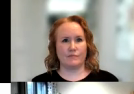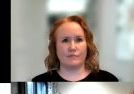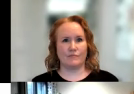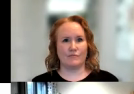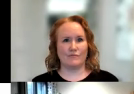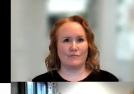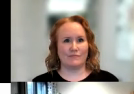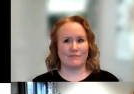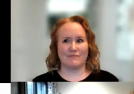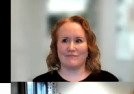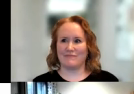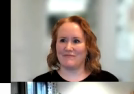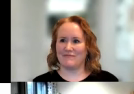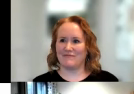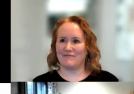Overordnet informasjon.